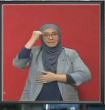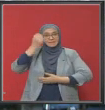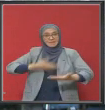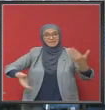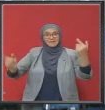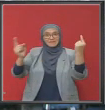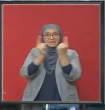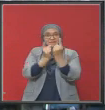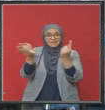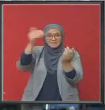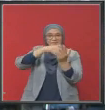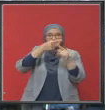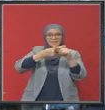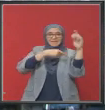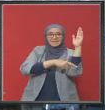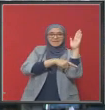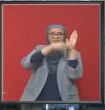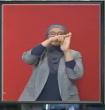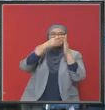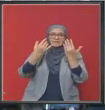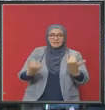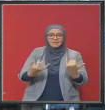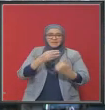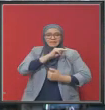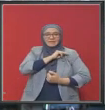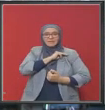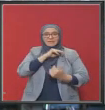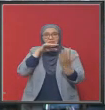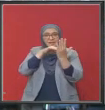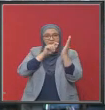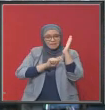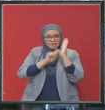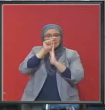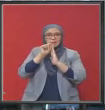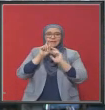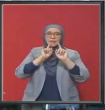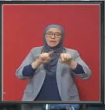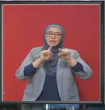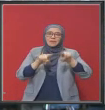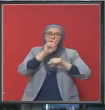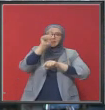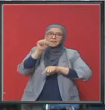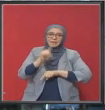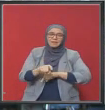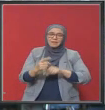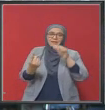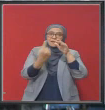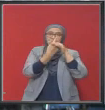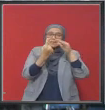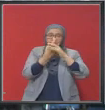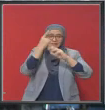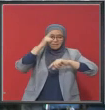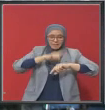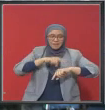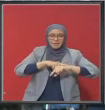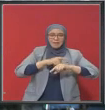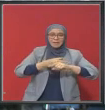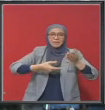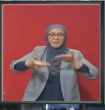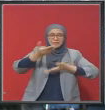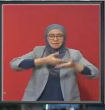bajak 20 21 kerajaan turut membentuk kan ringgit Malaysia 150000000 untuk merileksasikan